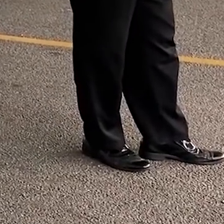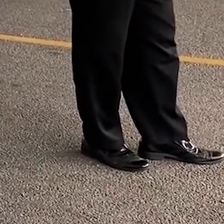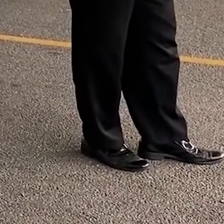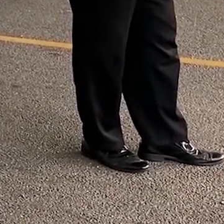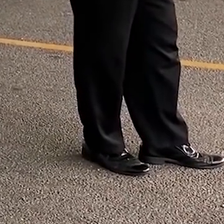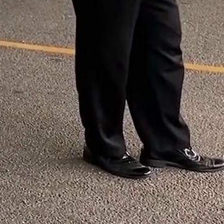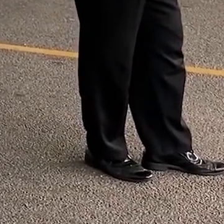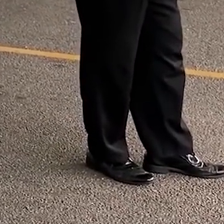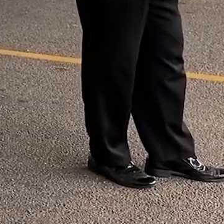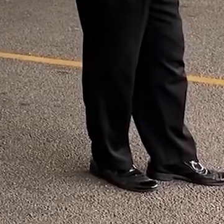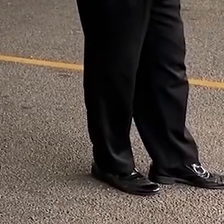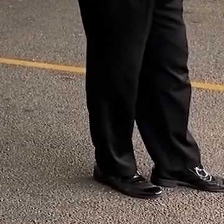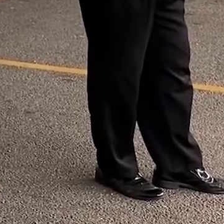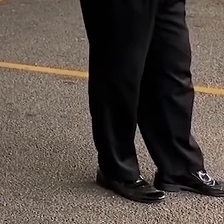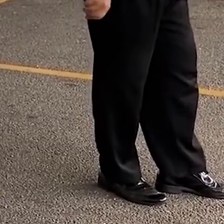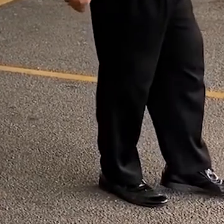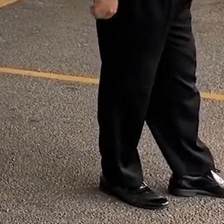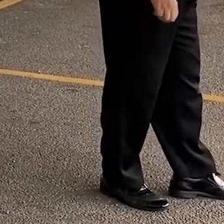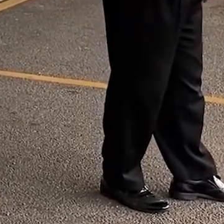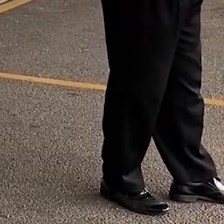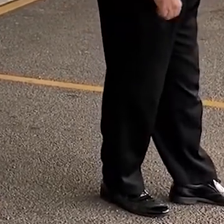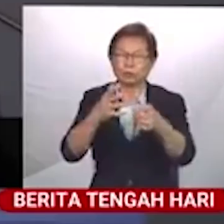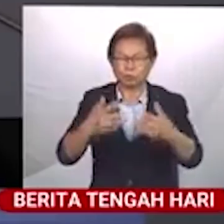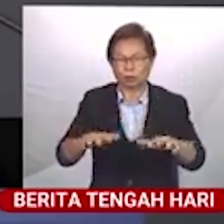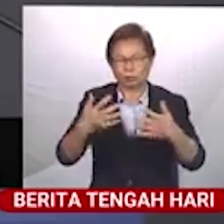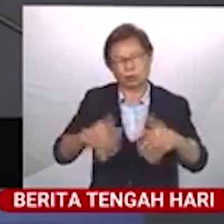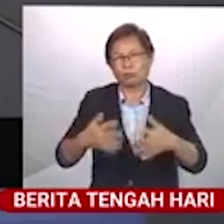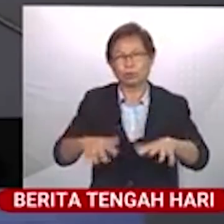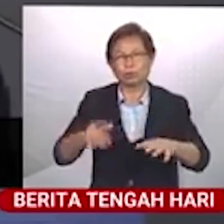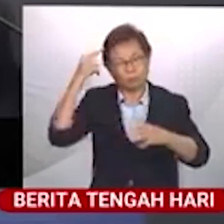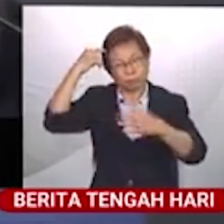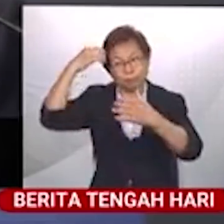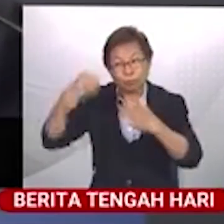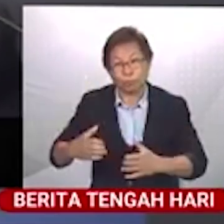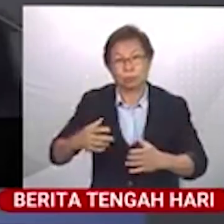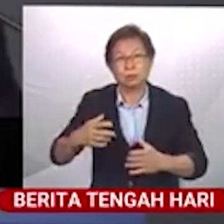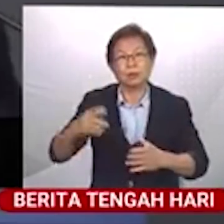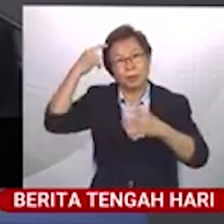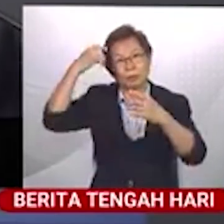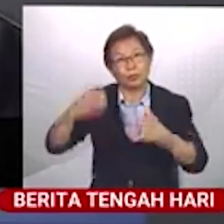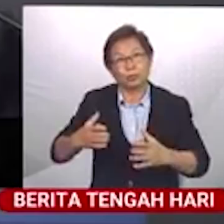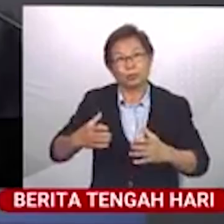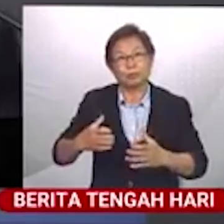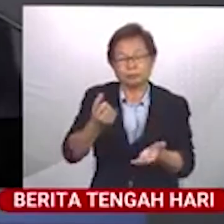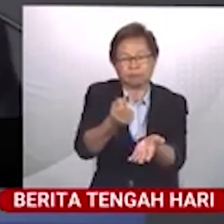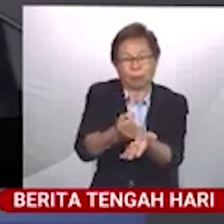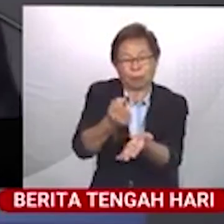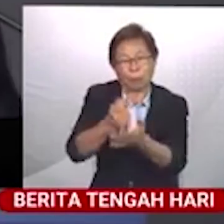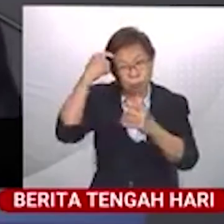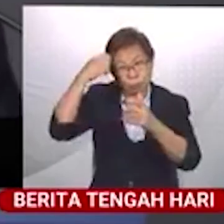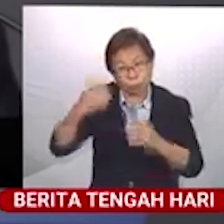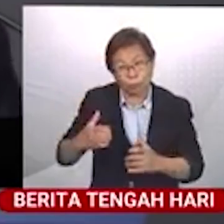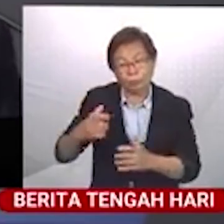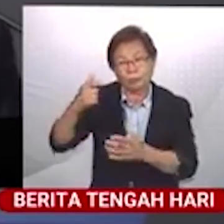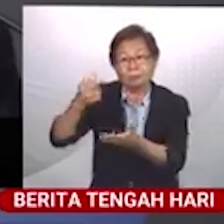lebih daripada memadai. Lebih-lebih lagi, sudah pun diputuskan oleh pihak custom